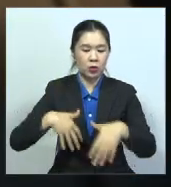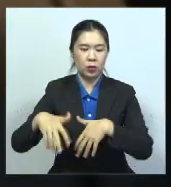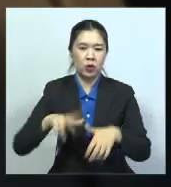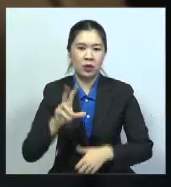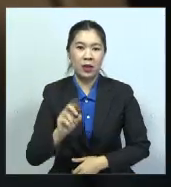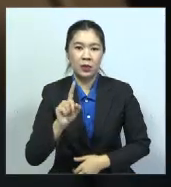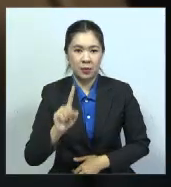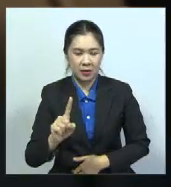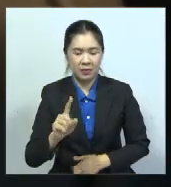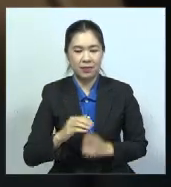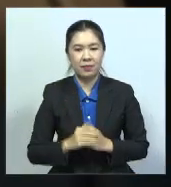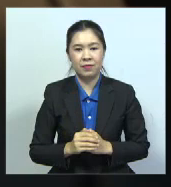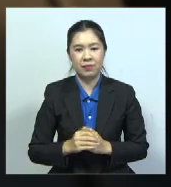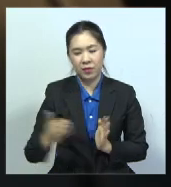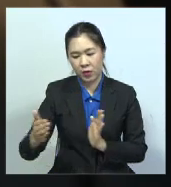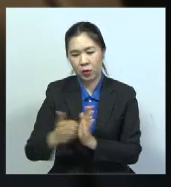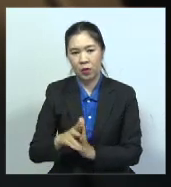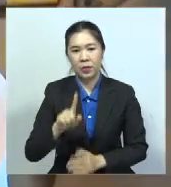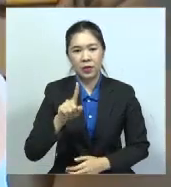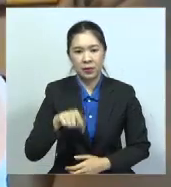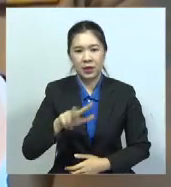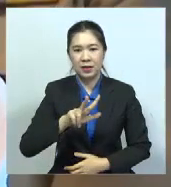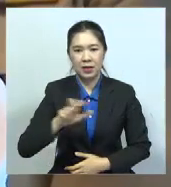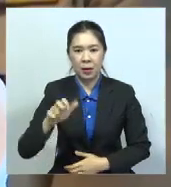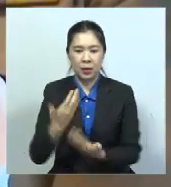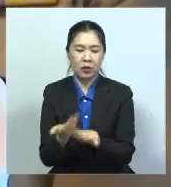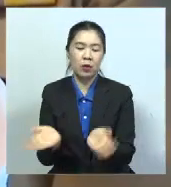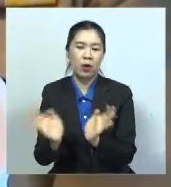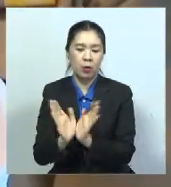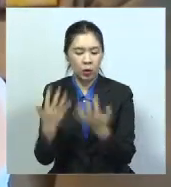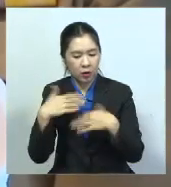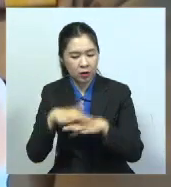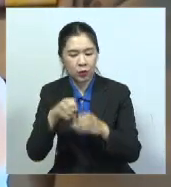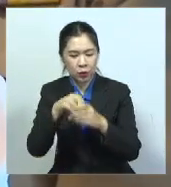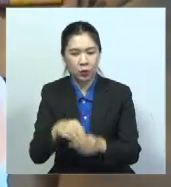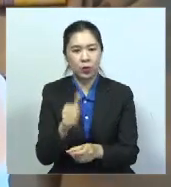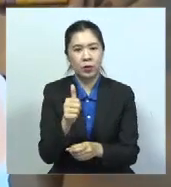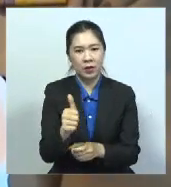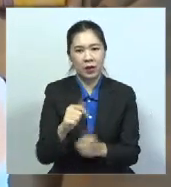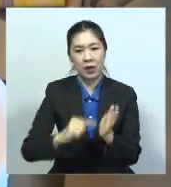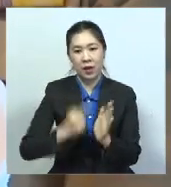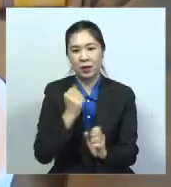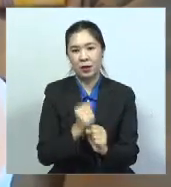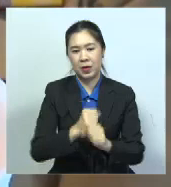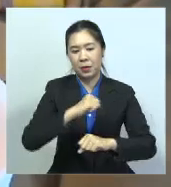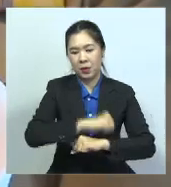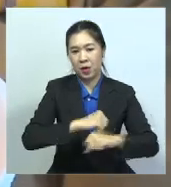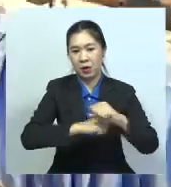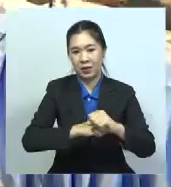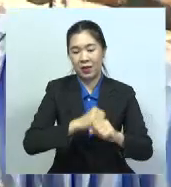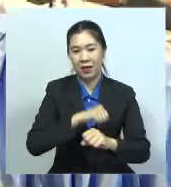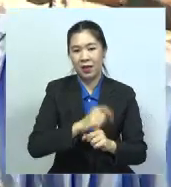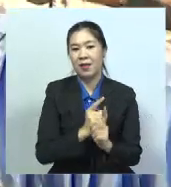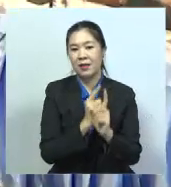ชนเพื่อให้ชุมชนรวมกว่า 13,000 ครัวเรือนสามารถที่จะเข้ามาอยู่อาศัยได้หากเริ่มการก่อสร้างตาม